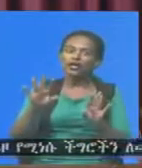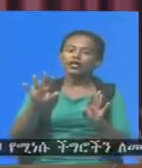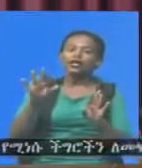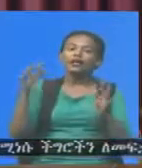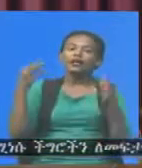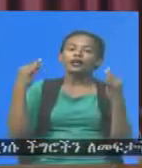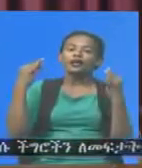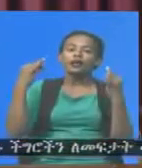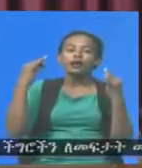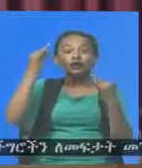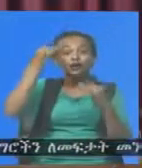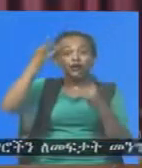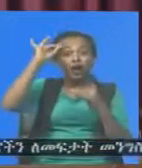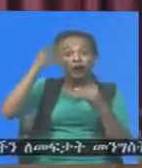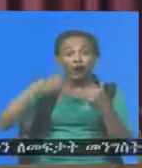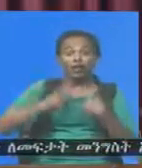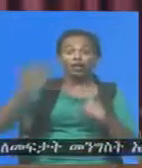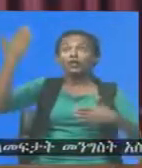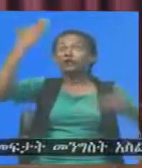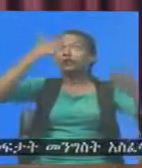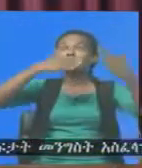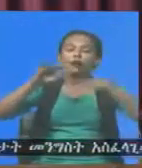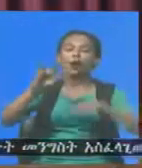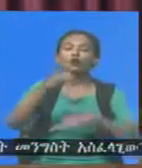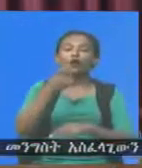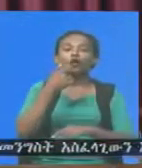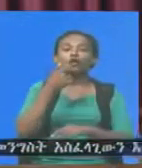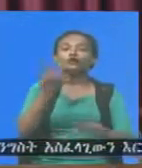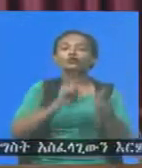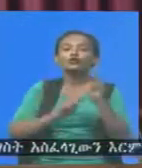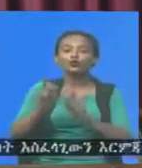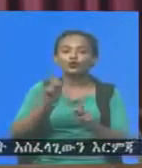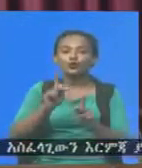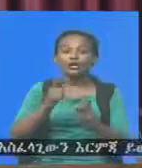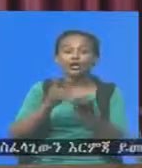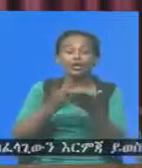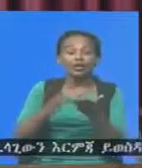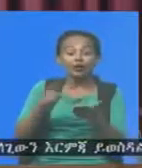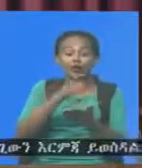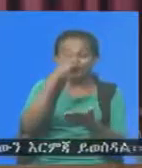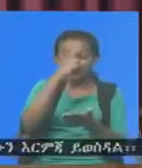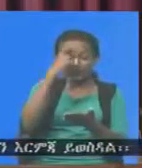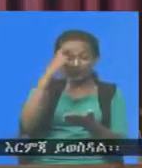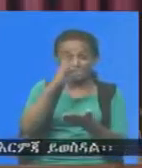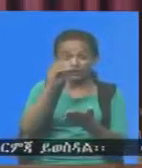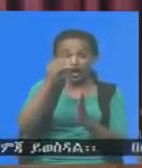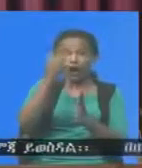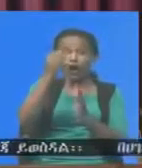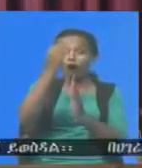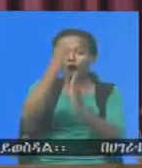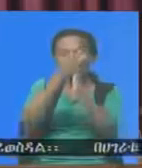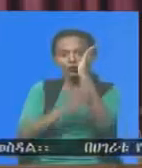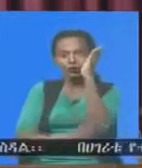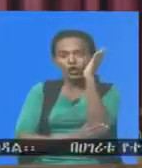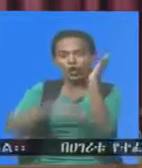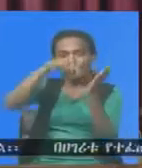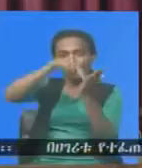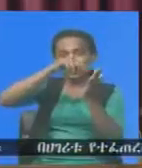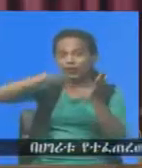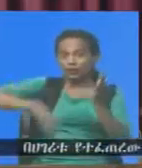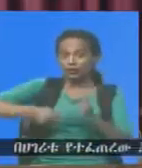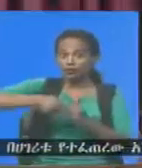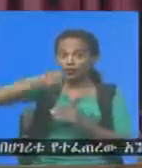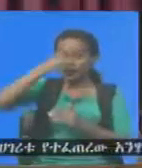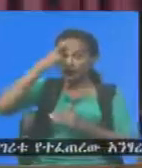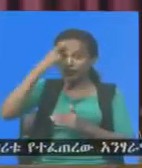ሆኗል ህዝቡ የሚል ጥያቄ ነበር። ላማለኝ በሰማይ የሆነበትና ፖል ቆሞ የቀረበት ዋናው ምክንያት